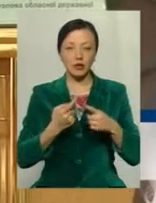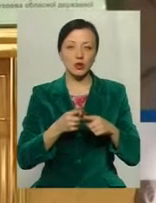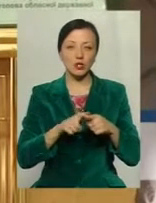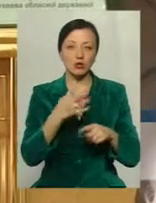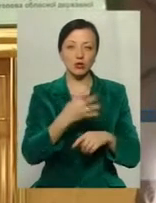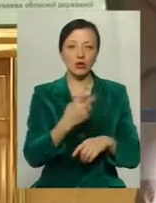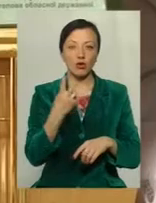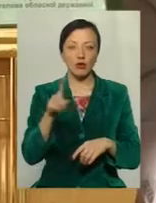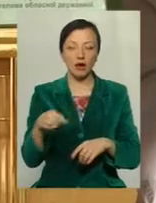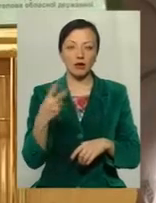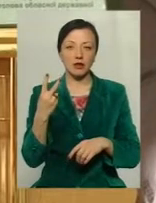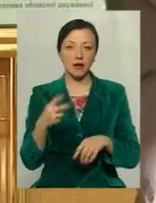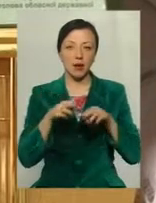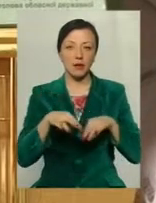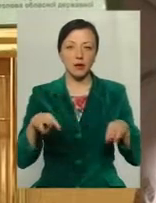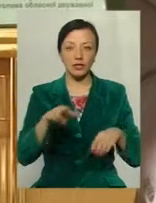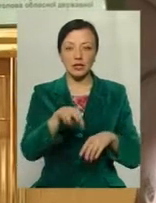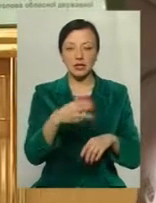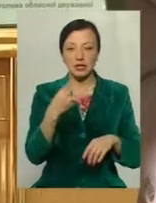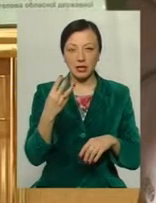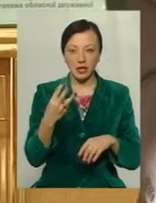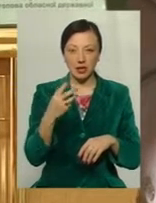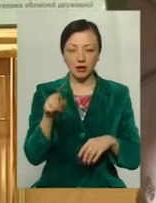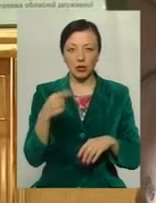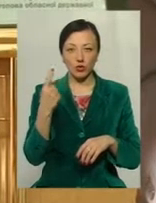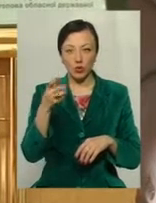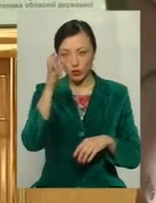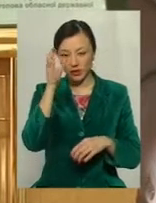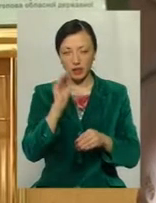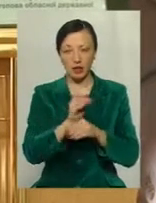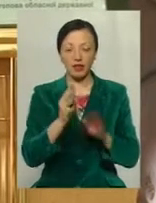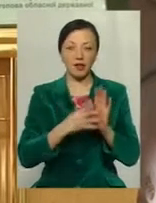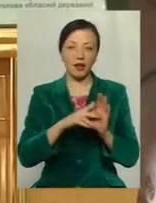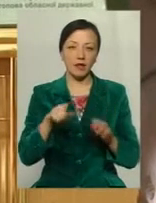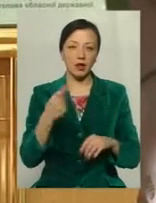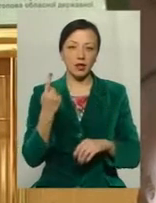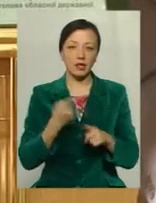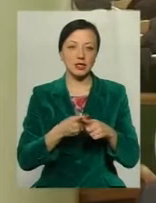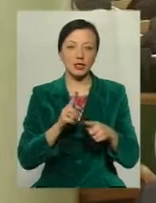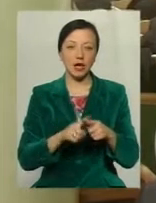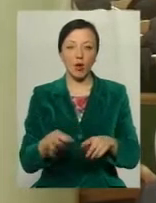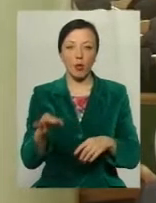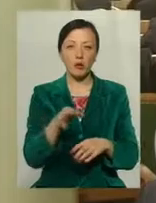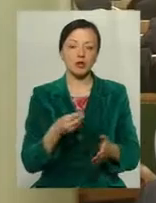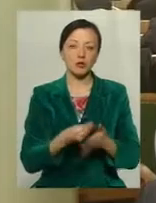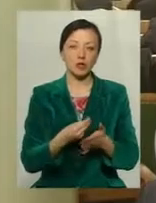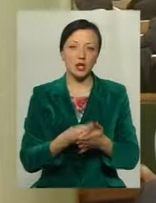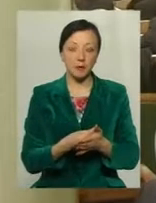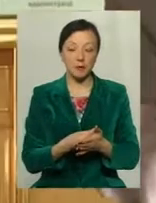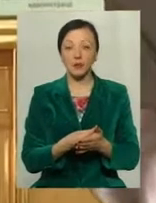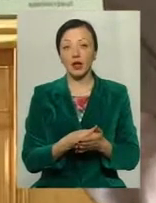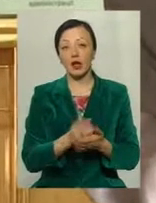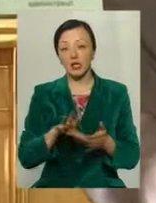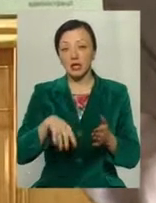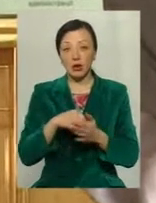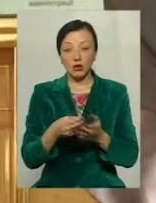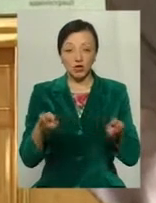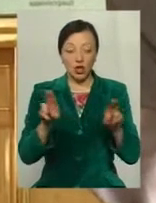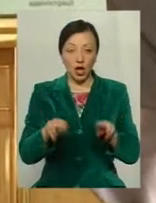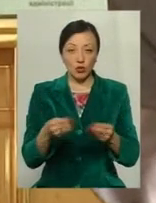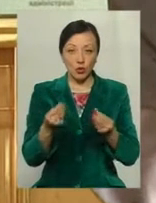Окрім медицини, серед пріоритетів і освіта, а також заходи з енергозбереження. Загальний ресурс, який пропонується